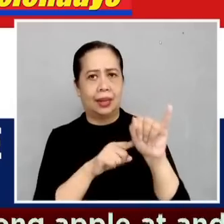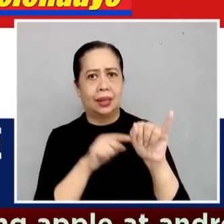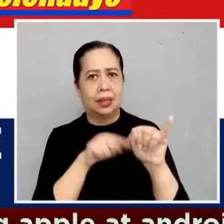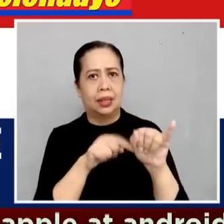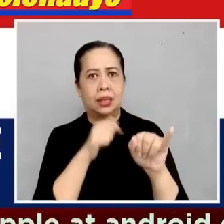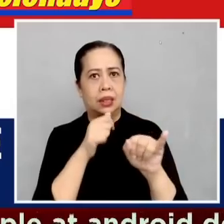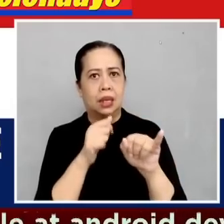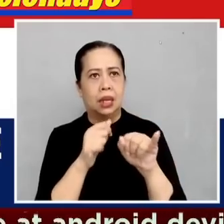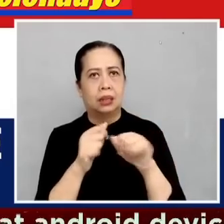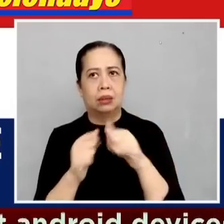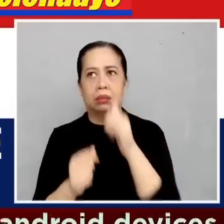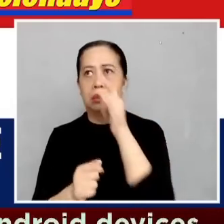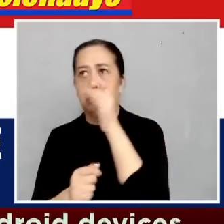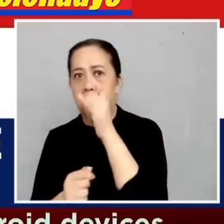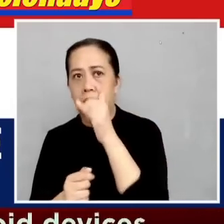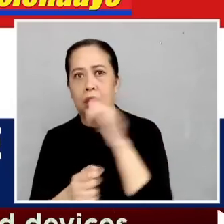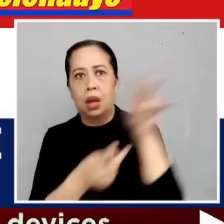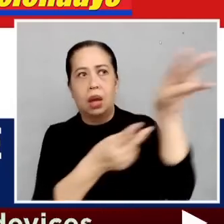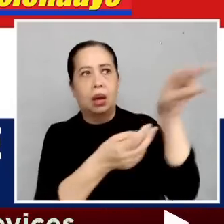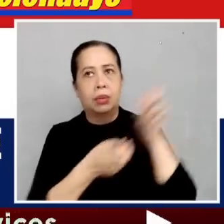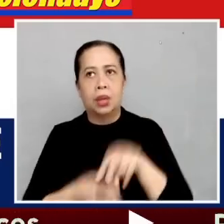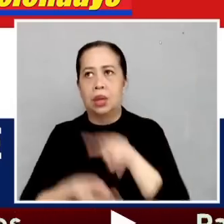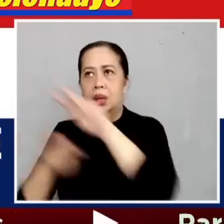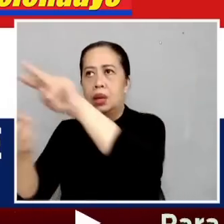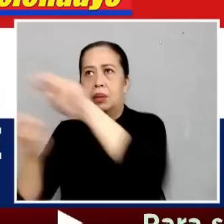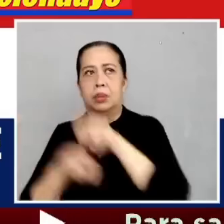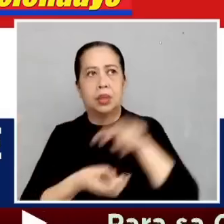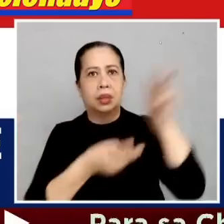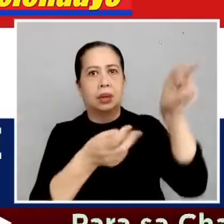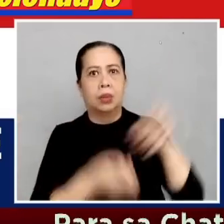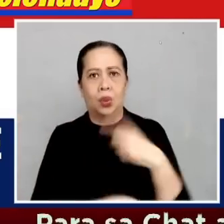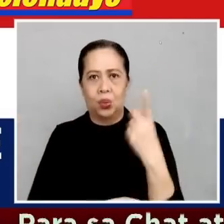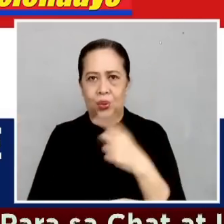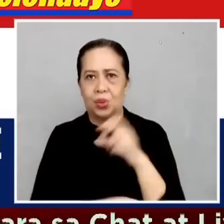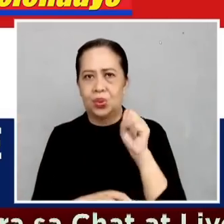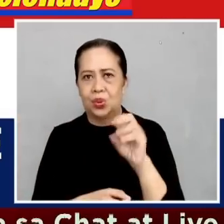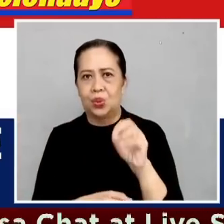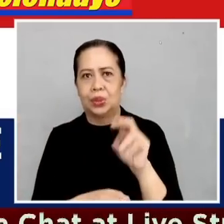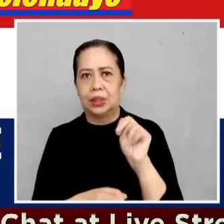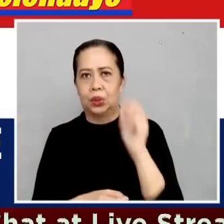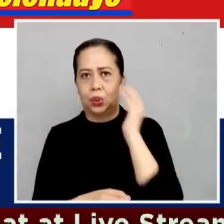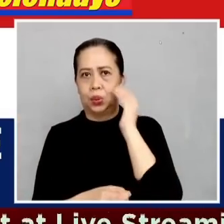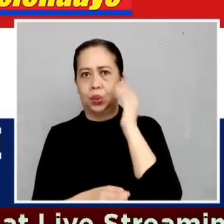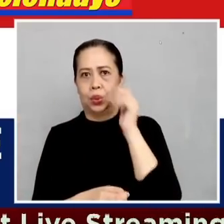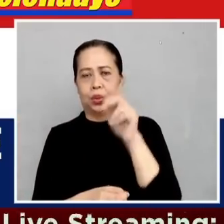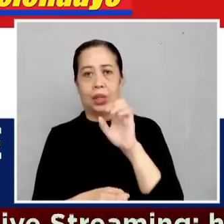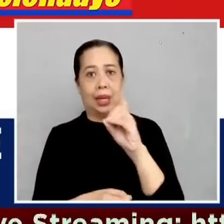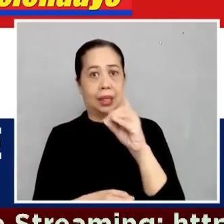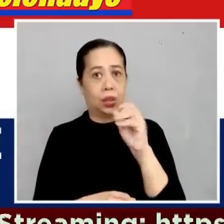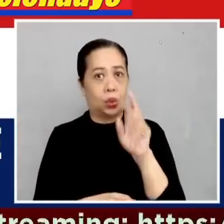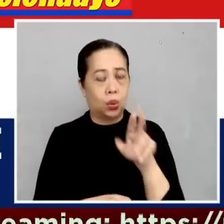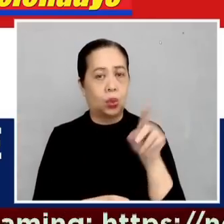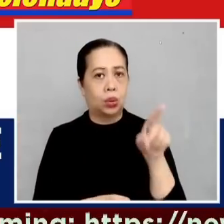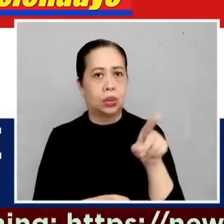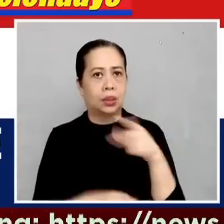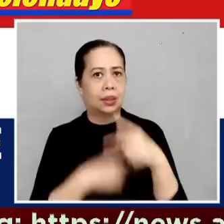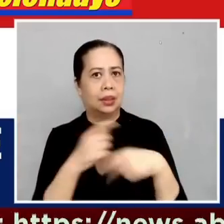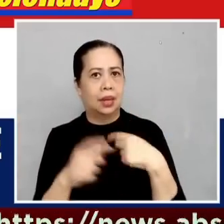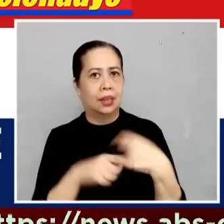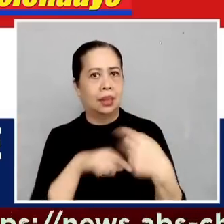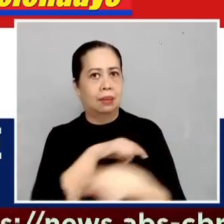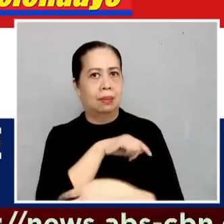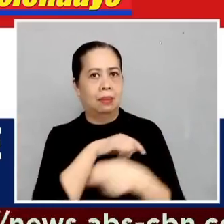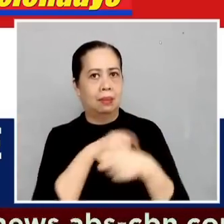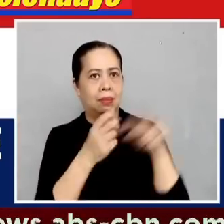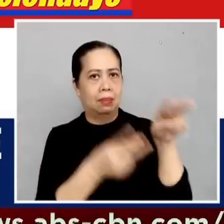nag-cover. Kumukopya din lang siya. So kailangan pong malaman ng mga editors na ito po ay isang uri ng plagiarism kapag